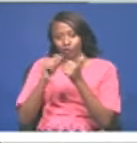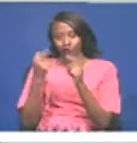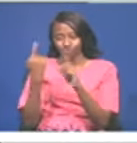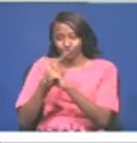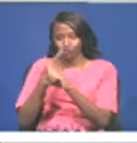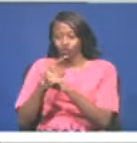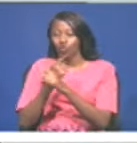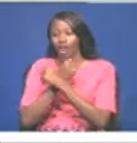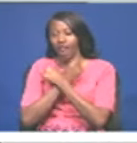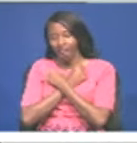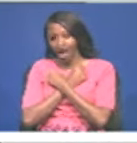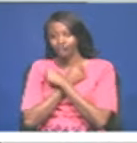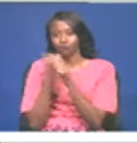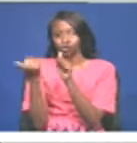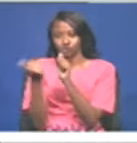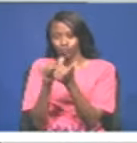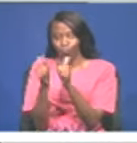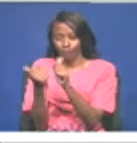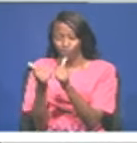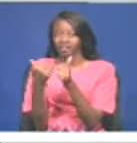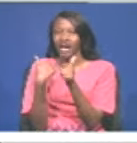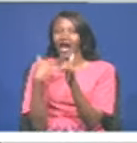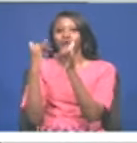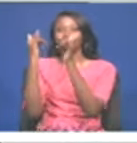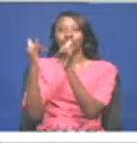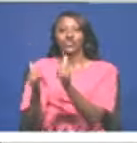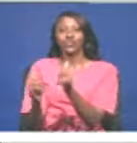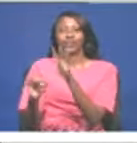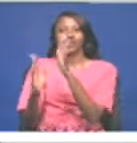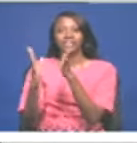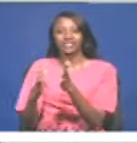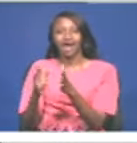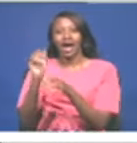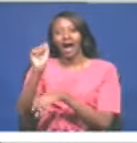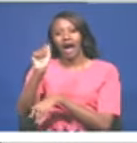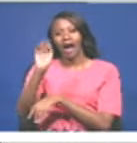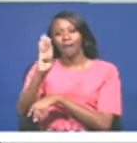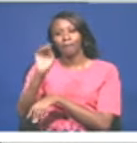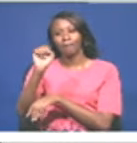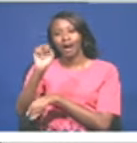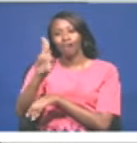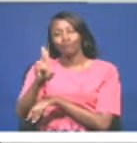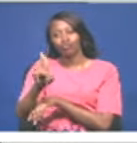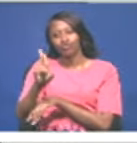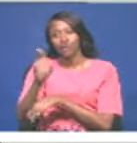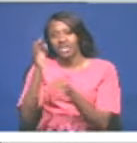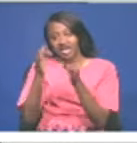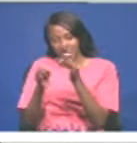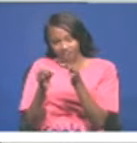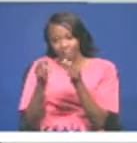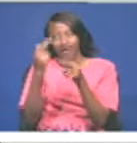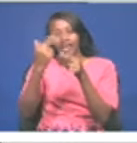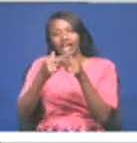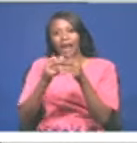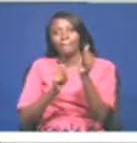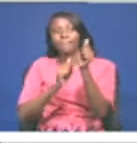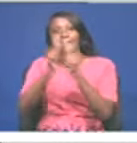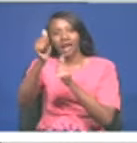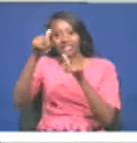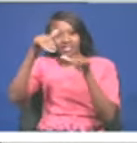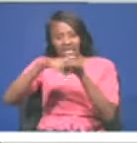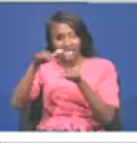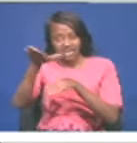sporti watakuwa na pokea waziri mpya ambaye bila shaka ni Ababu Namwamba, ikiwa jina lake litaweza kupitishwa katika bunge. Ni bayana